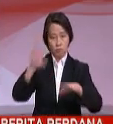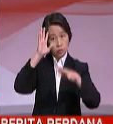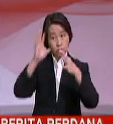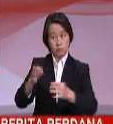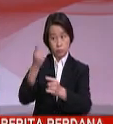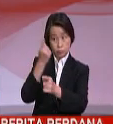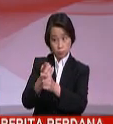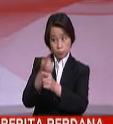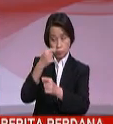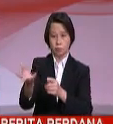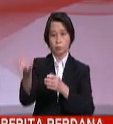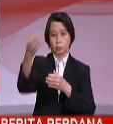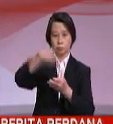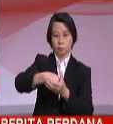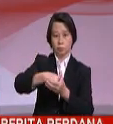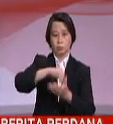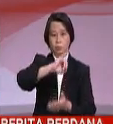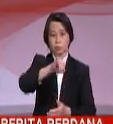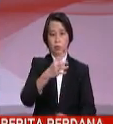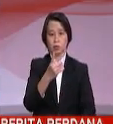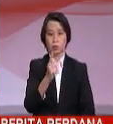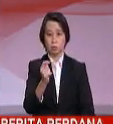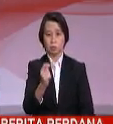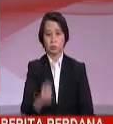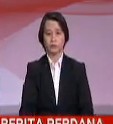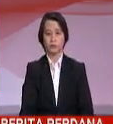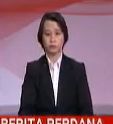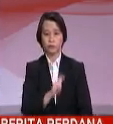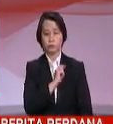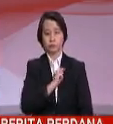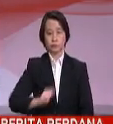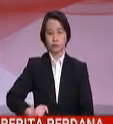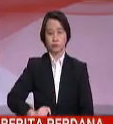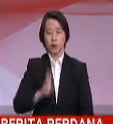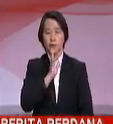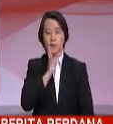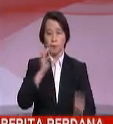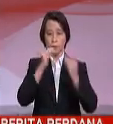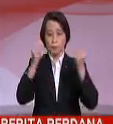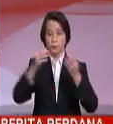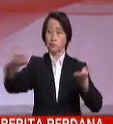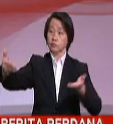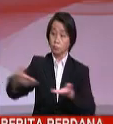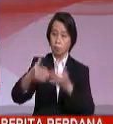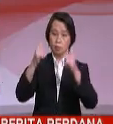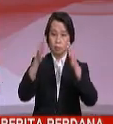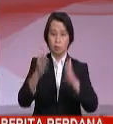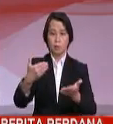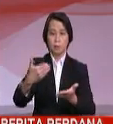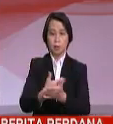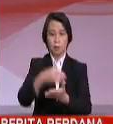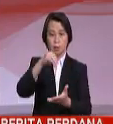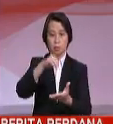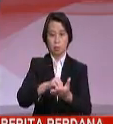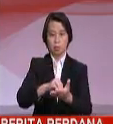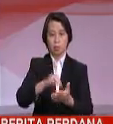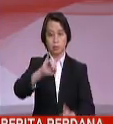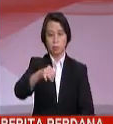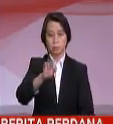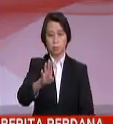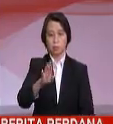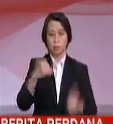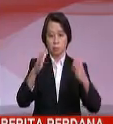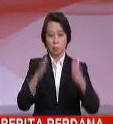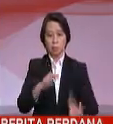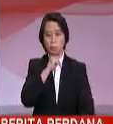yang tepat untuk berada dalam the best club in the country. Tunku Ismail berkata demikian ketika majlis pengenalan pemain baharu JDT di Iskandar Putri.